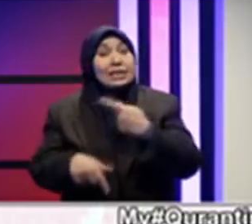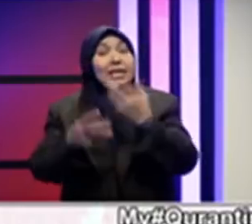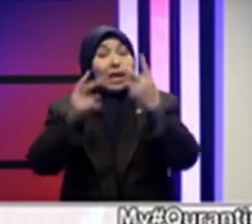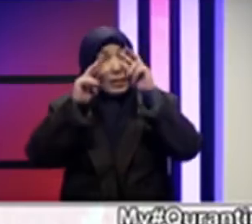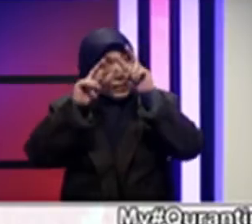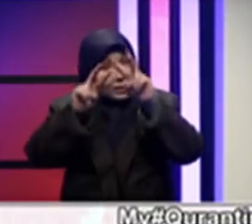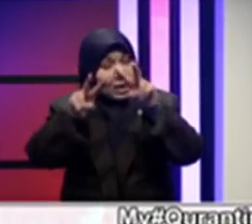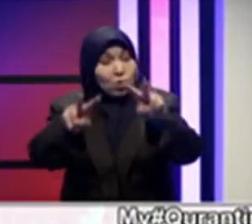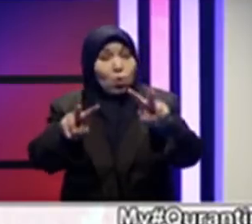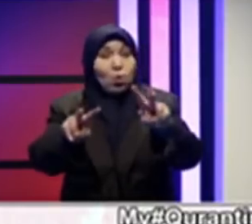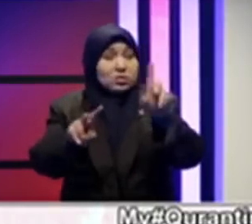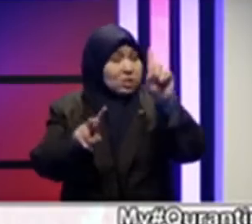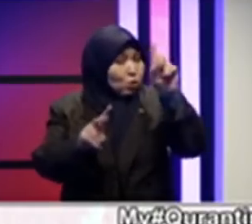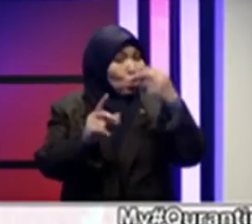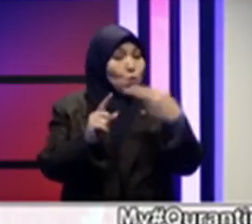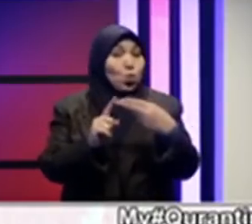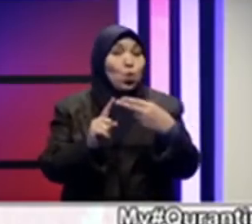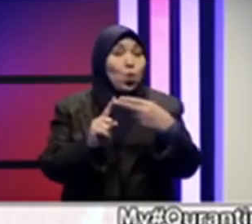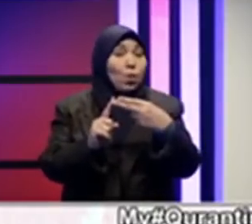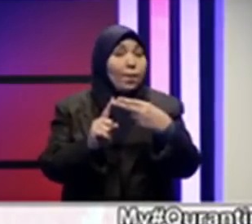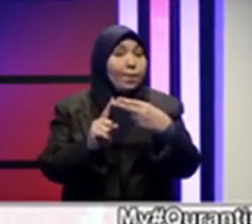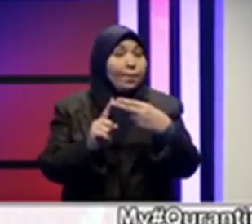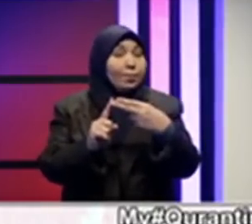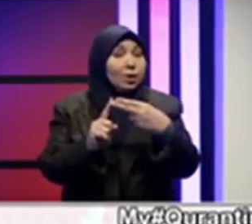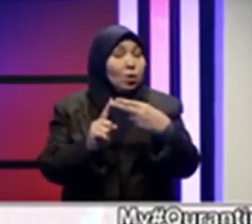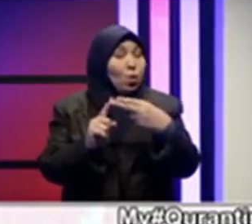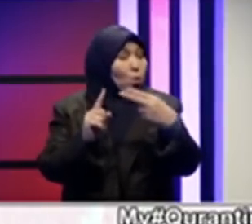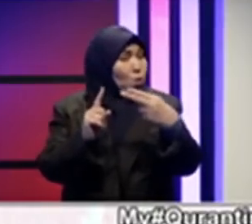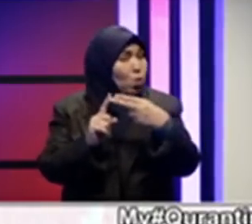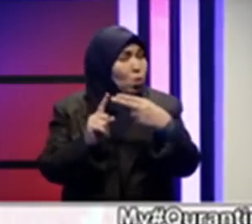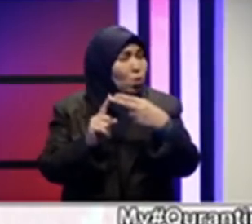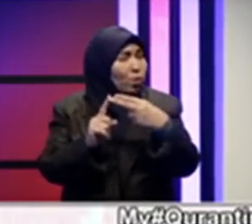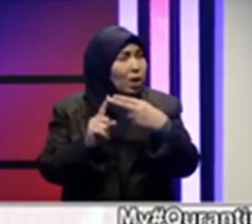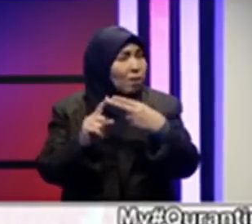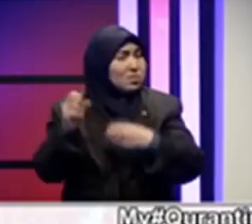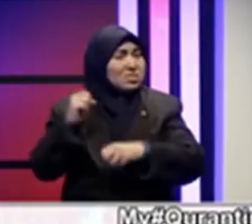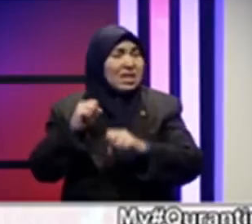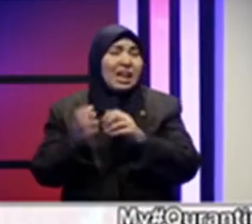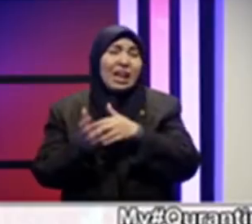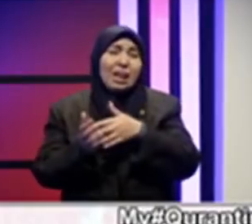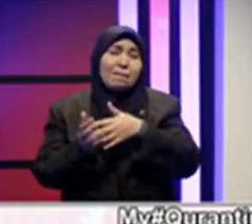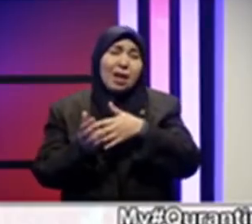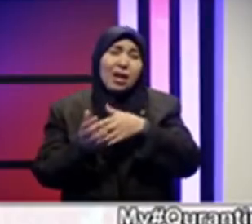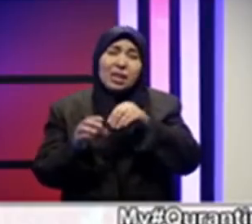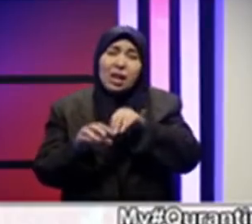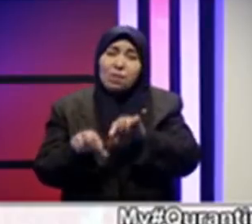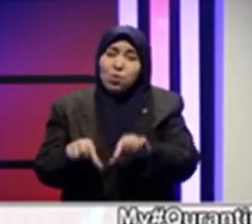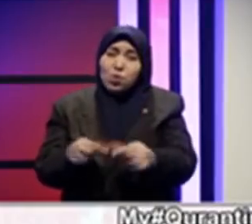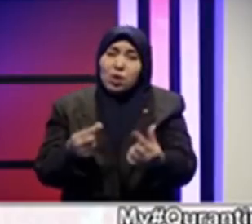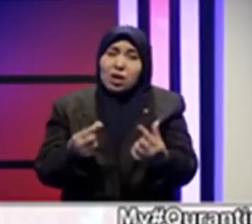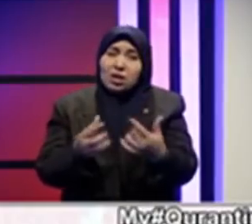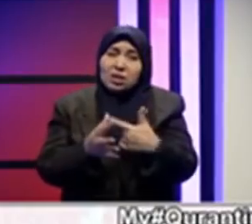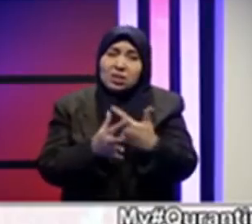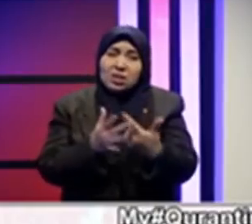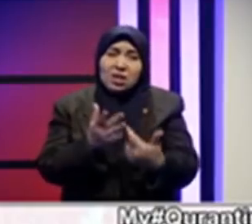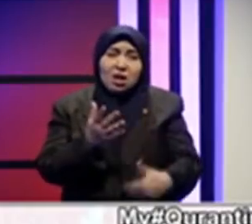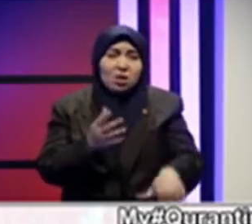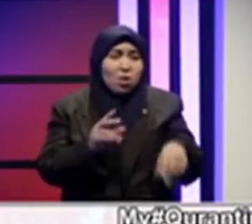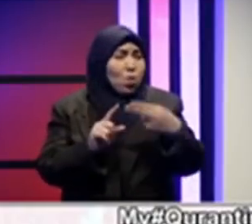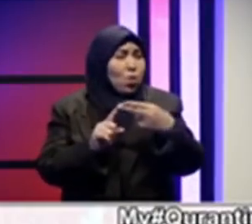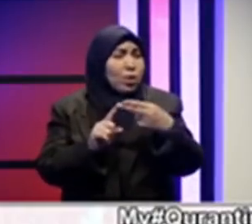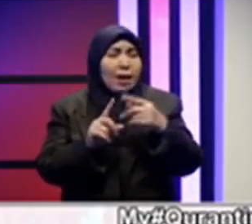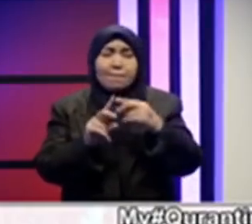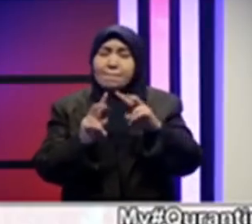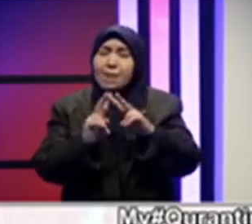lagi satu huruf, yang mana huruf ni huruf yang bersifat lemah dalam Quran. Antara huruf yang ni, huruf yang paling